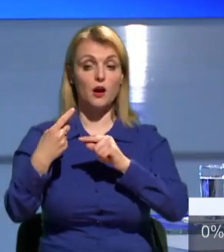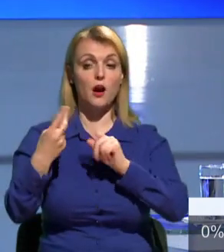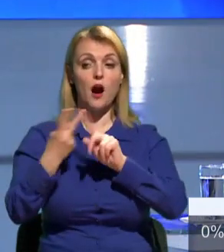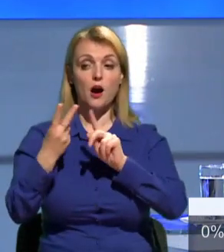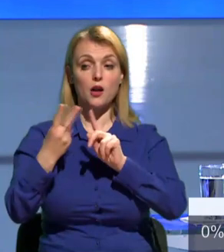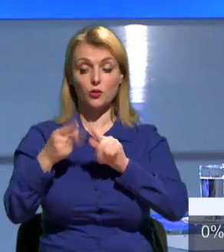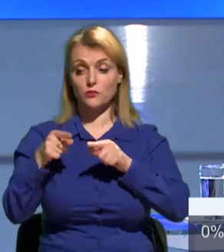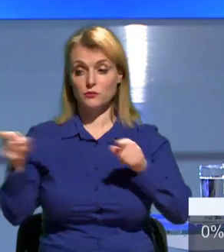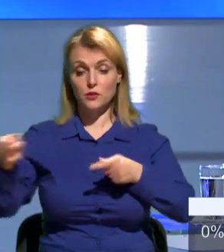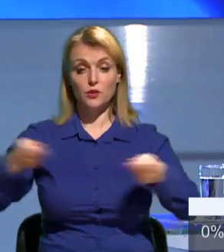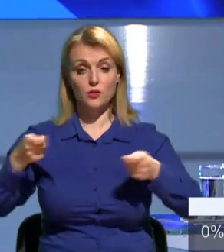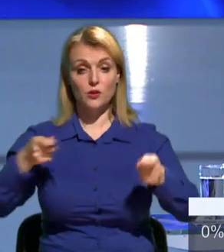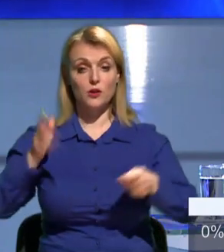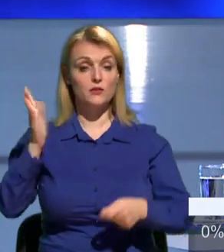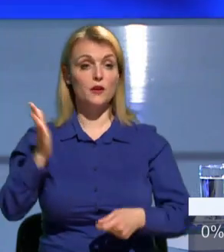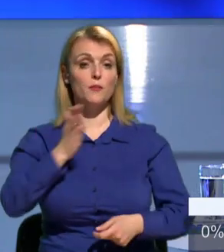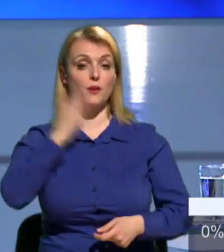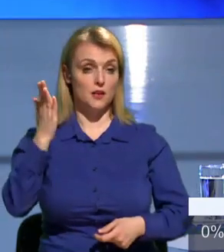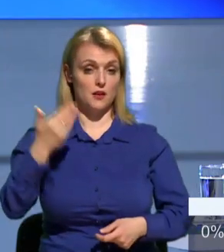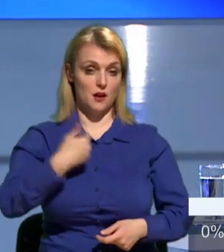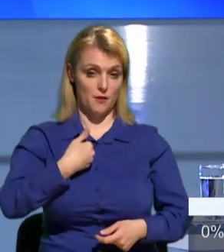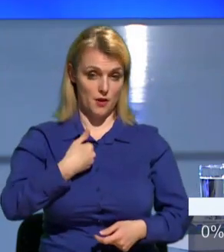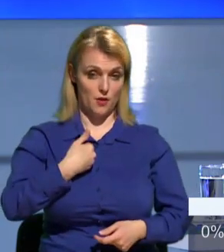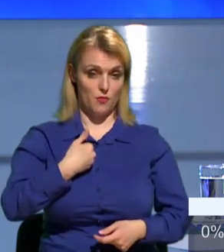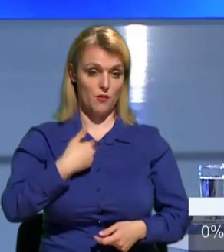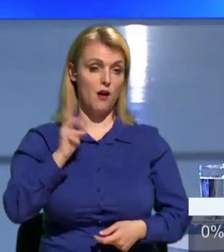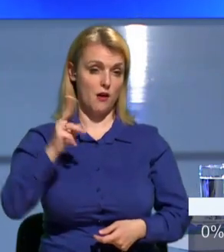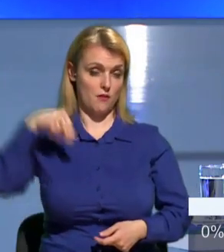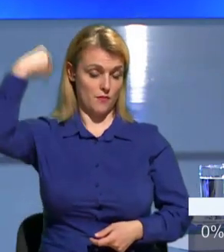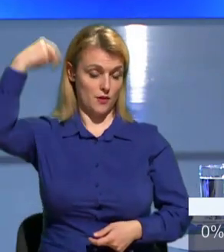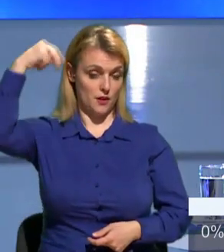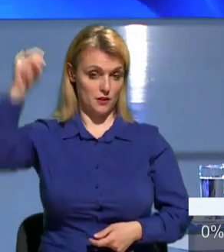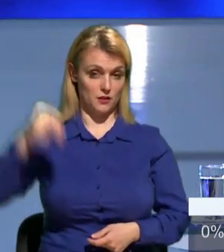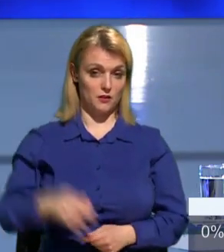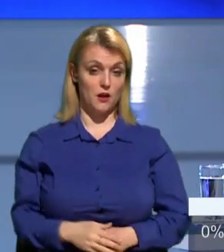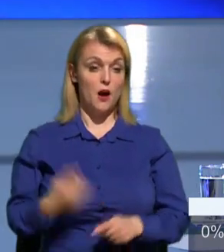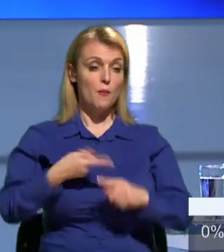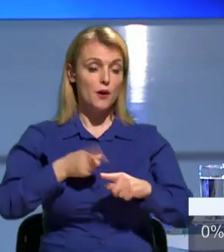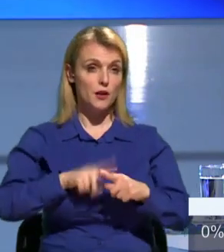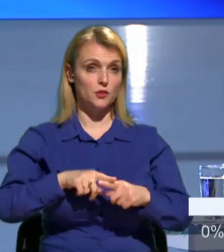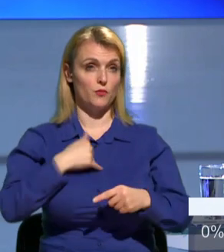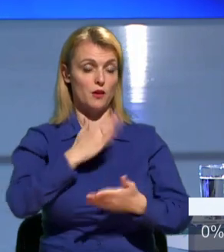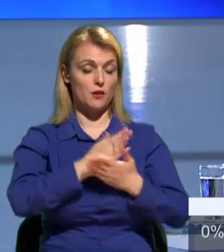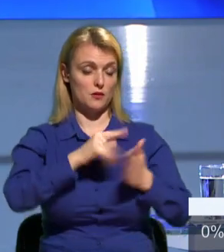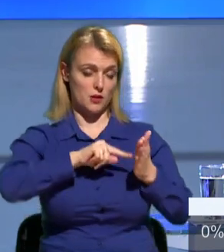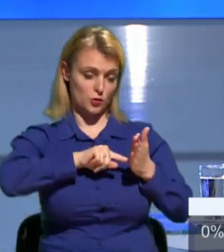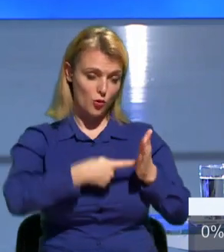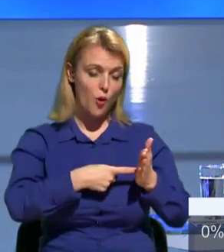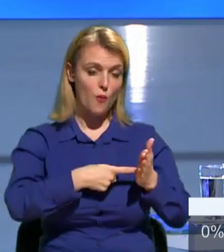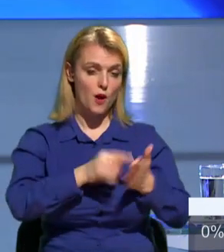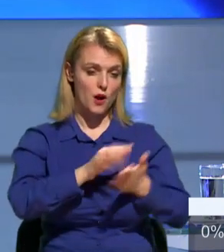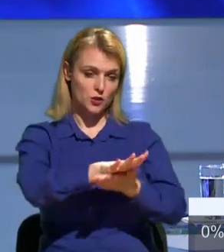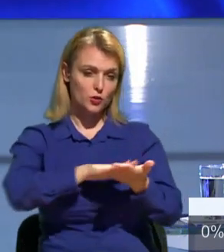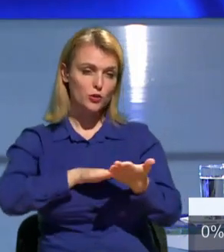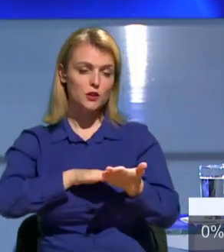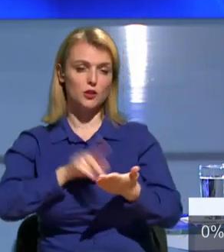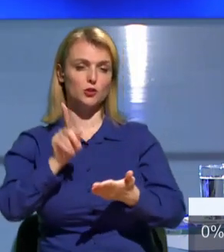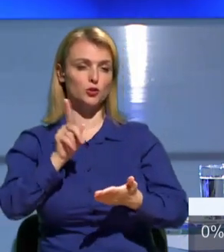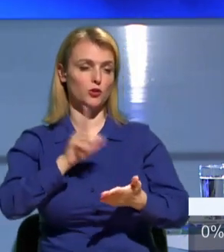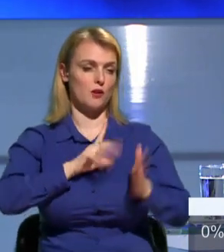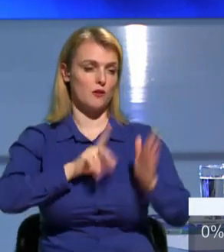mandat, va fi ultimul mandat al meu de președinte. Deci am pun ca scop să continuu lucrurile bune pe care am reușit să